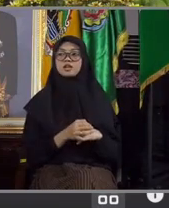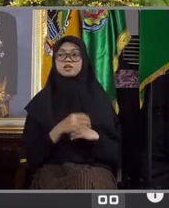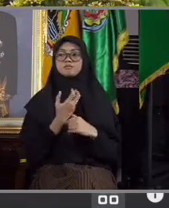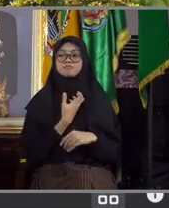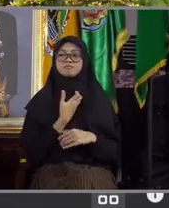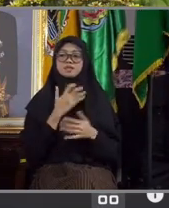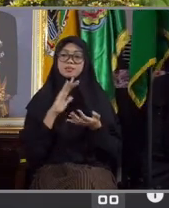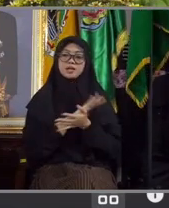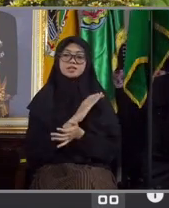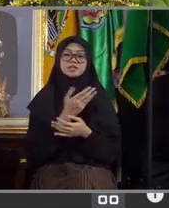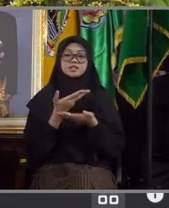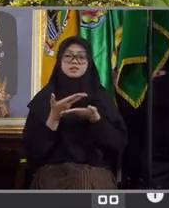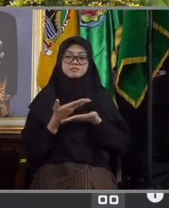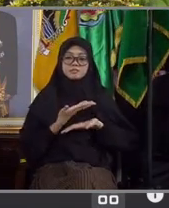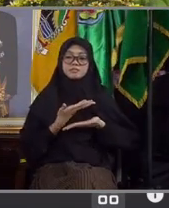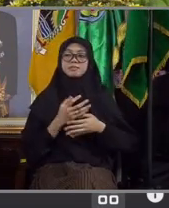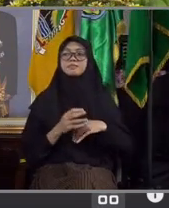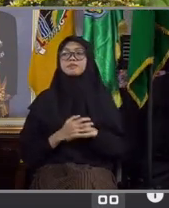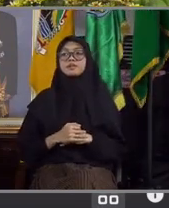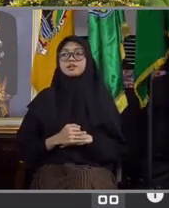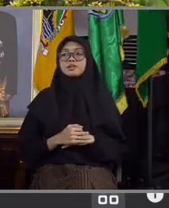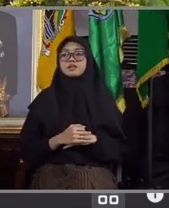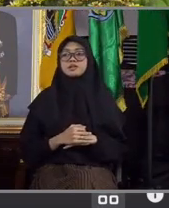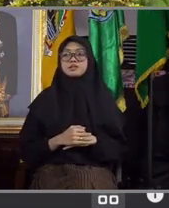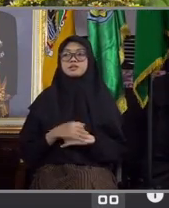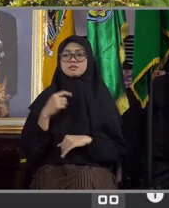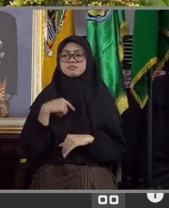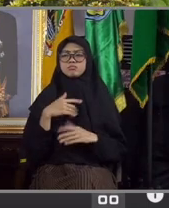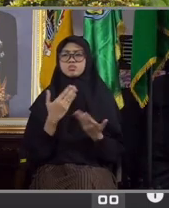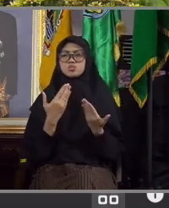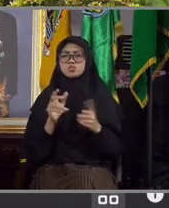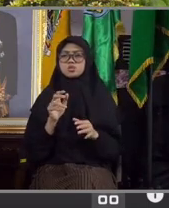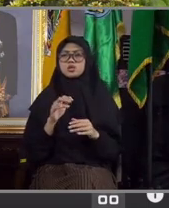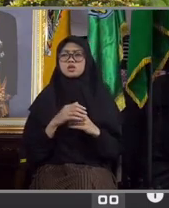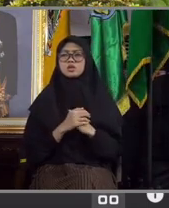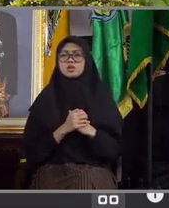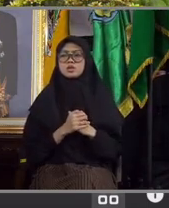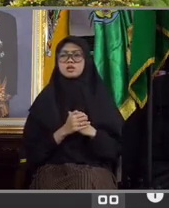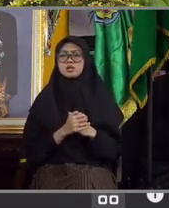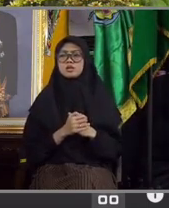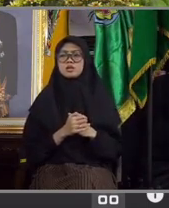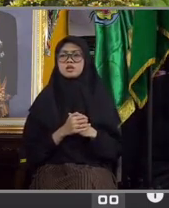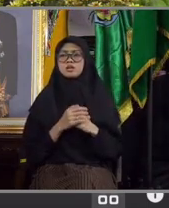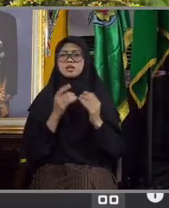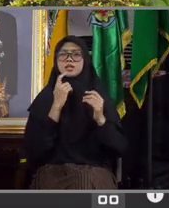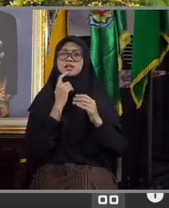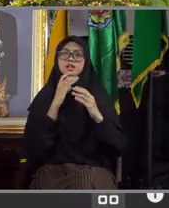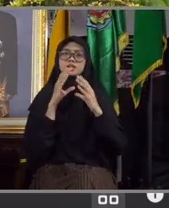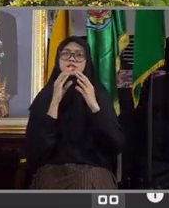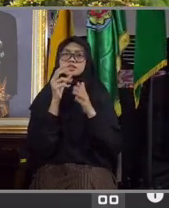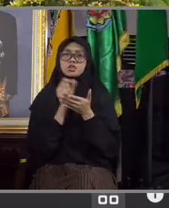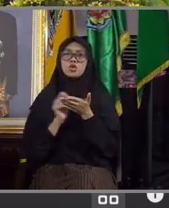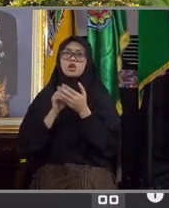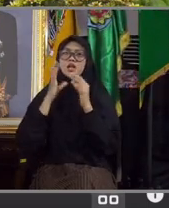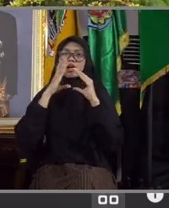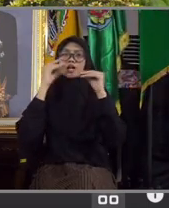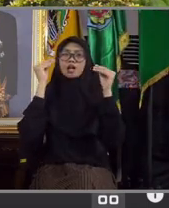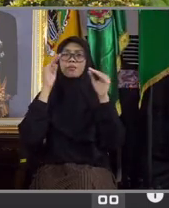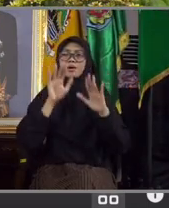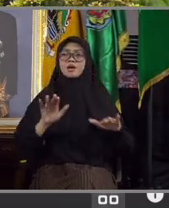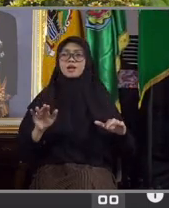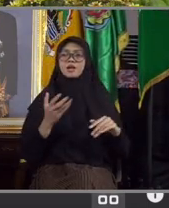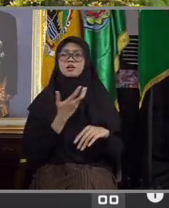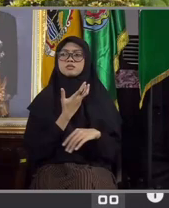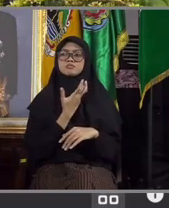kami. Ya. Kami di SD Negeri Sukorejo 3 telah mendeklarasikan tentang sekolah ramah anak. Nah, kami